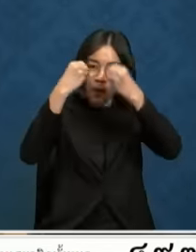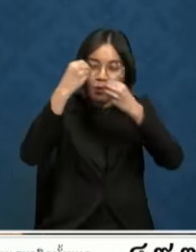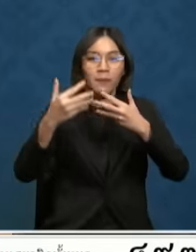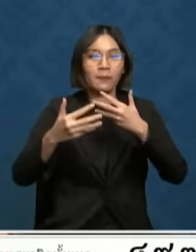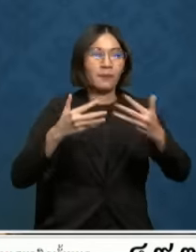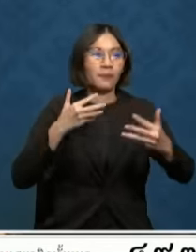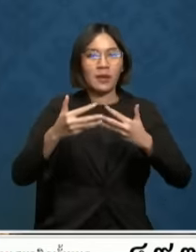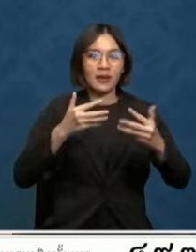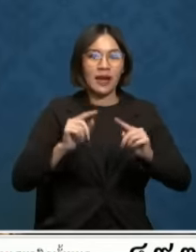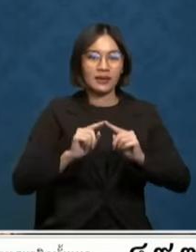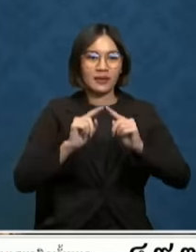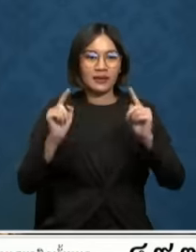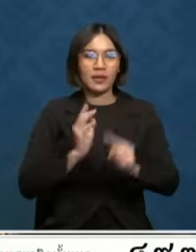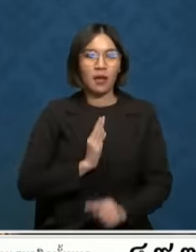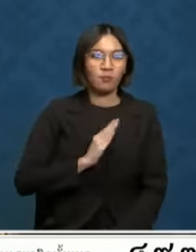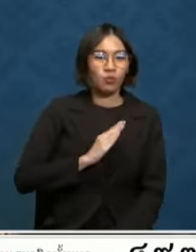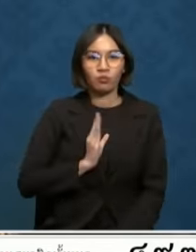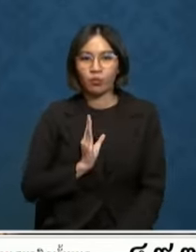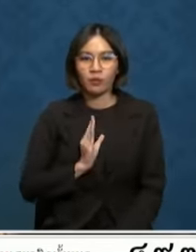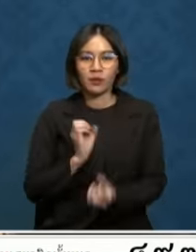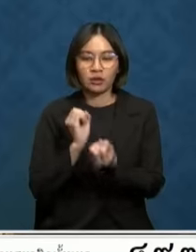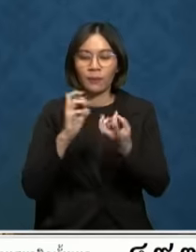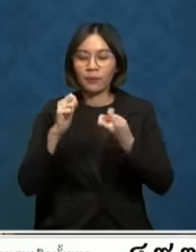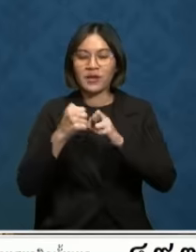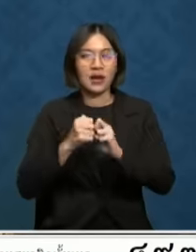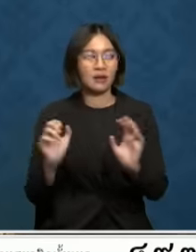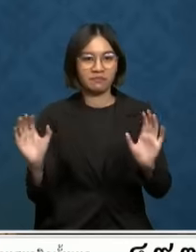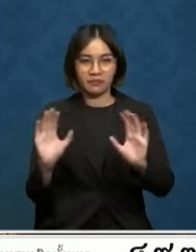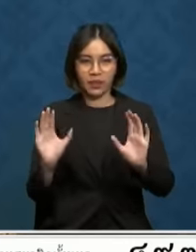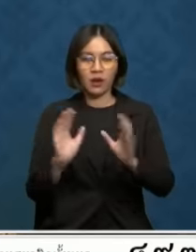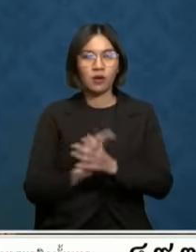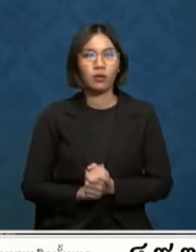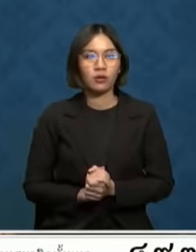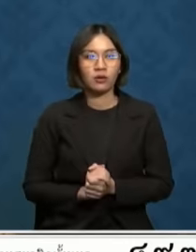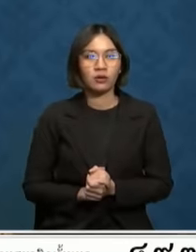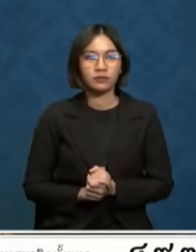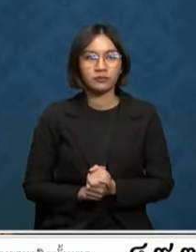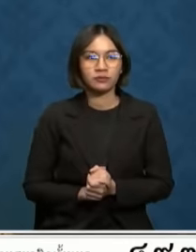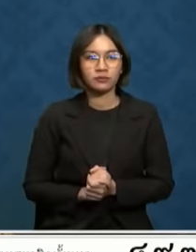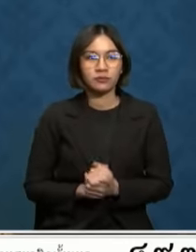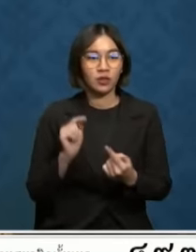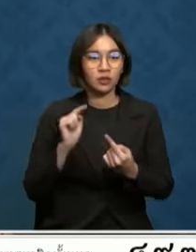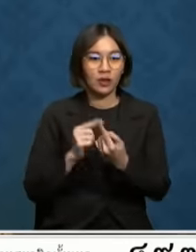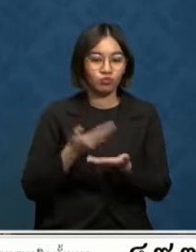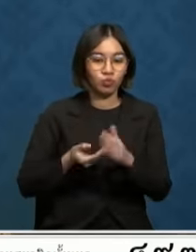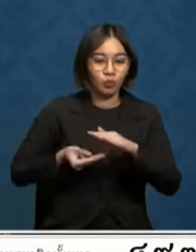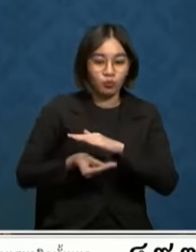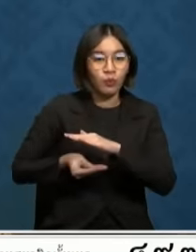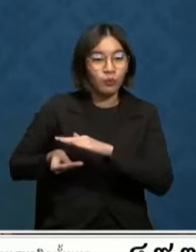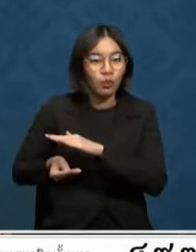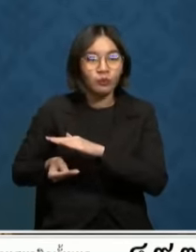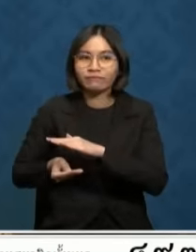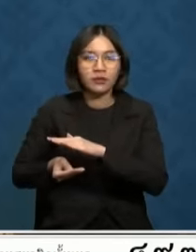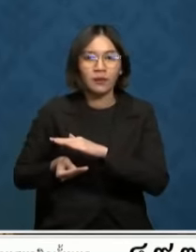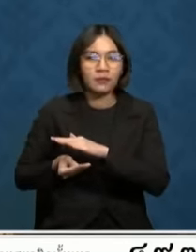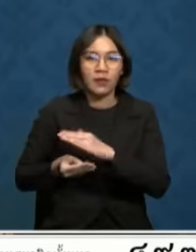แต่อย่าออกนอกทางไปให้เสียผลจงอย่ากินศีลบาตรคาดศีลบนเรา